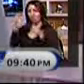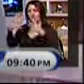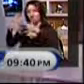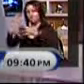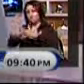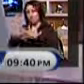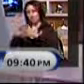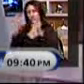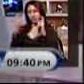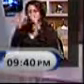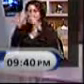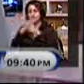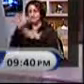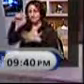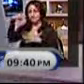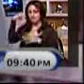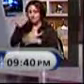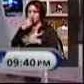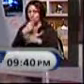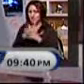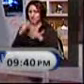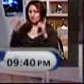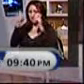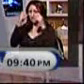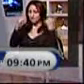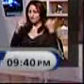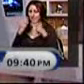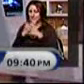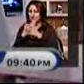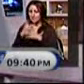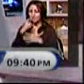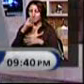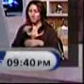دي، بس أكمل النقطة طيب دي خلاص. وبالتالي